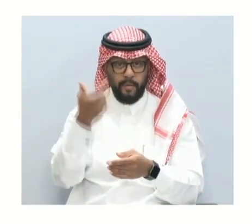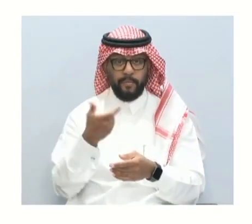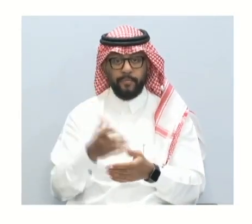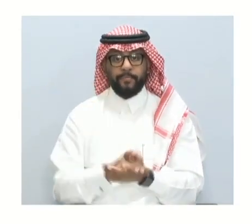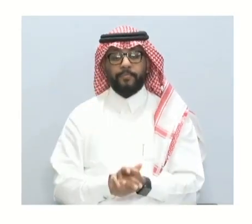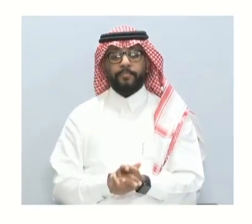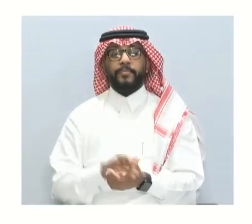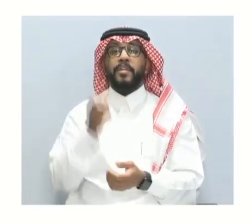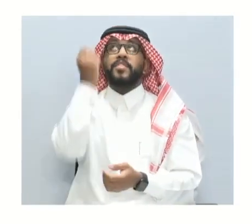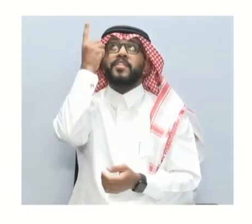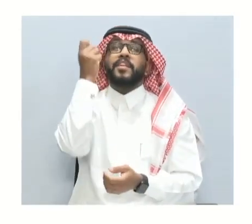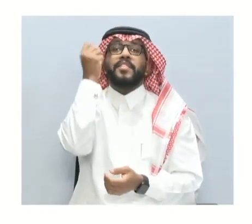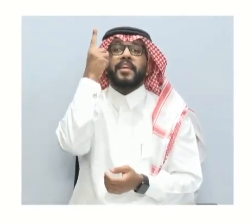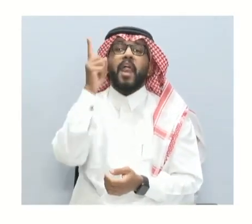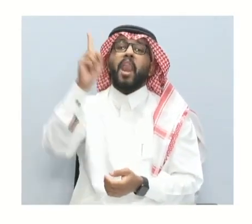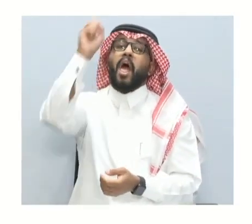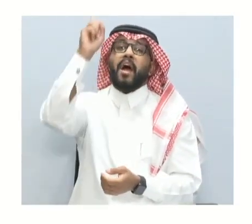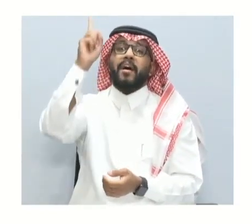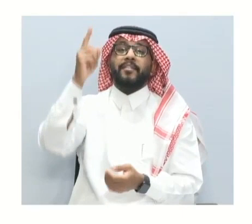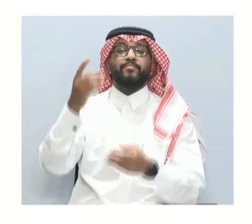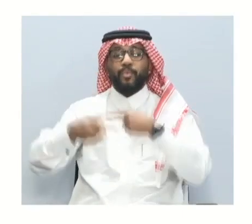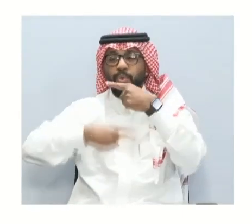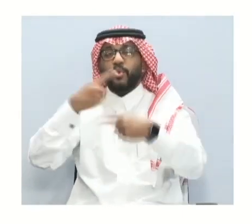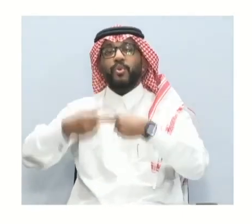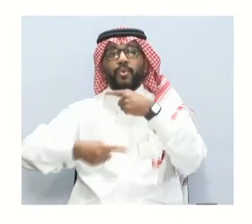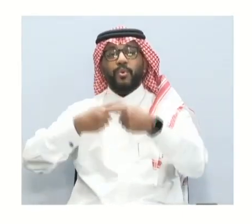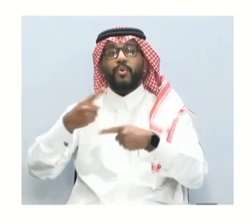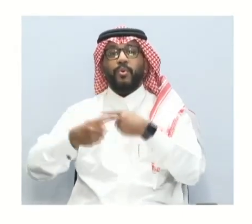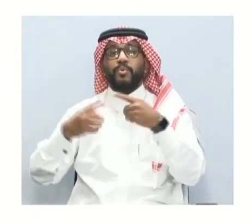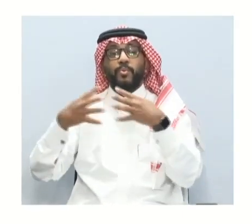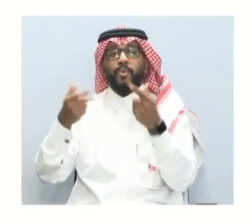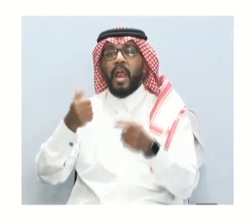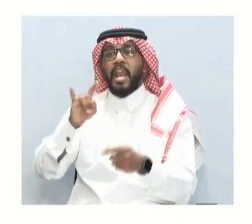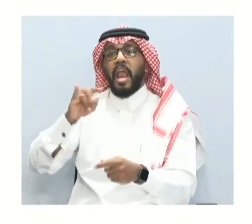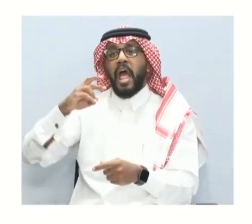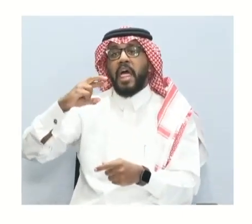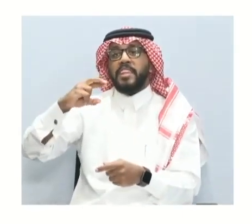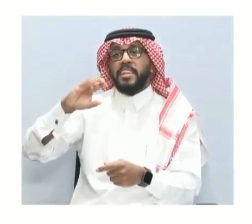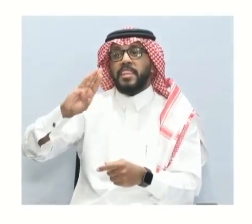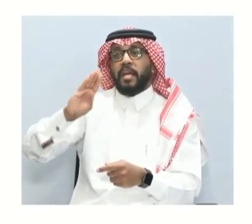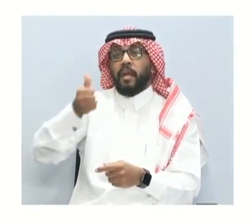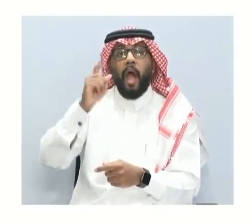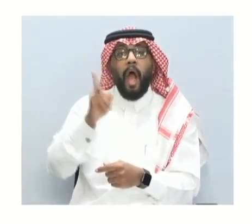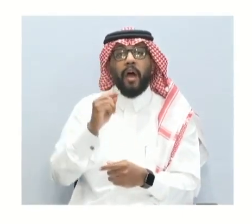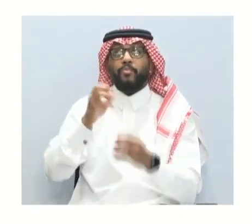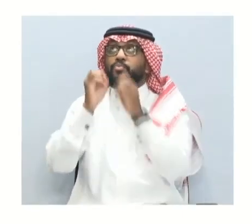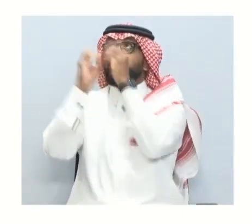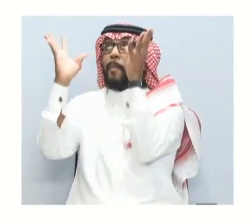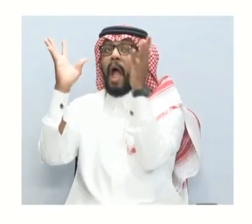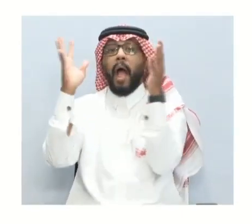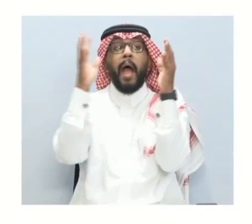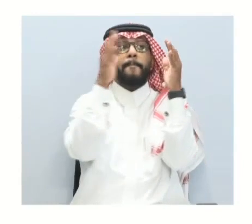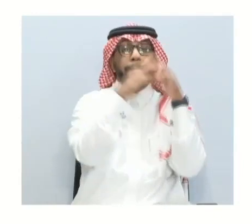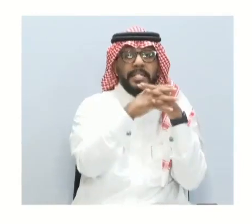الاكثار من ذكر الله تعالى والمحافظه على الاوراد الشرعيه كاذ كار الصباح